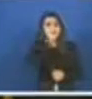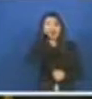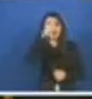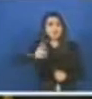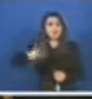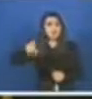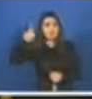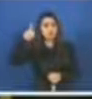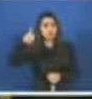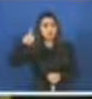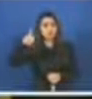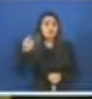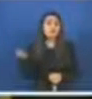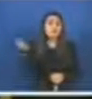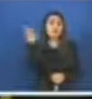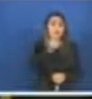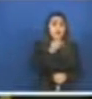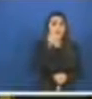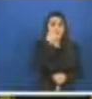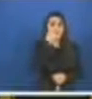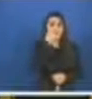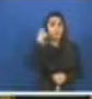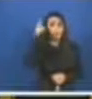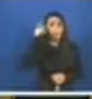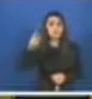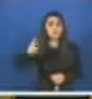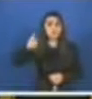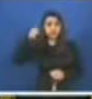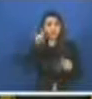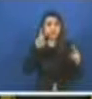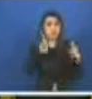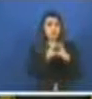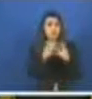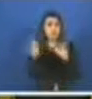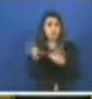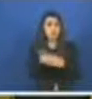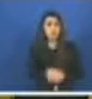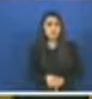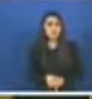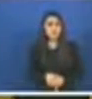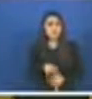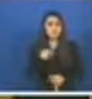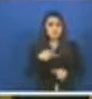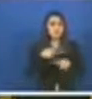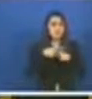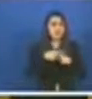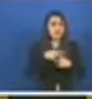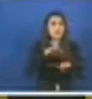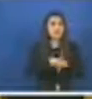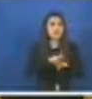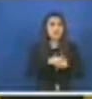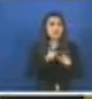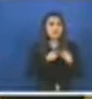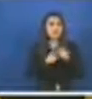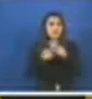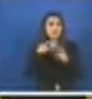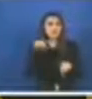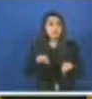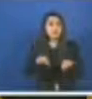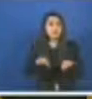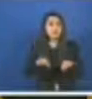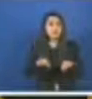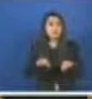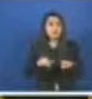ile sonra da Ankara'da Başbakan'la görüşmüştür. Bu ziyaretin neden ve sonuçları şimdilik